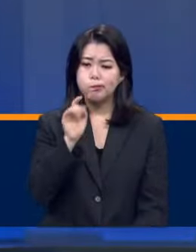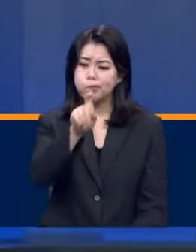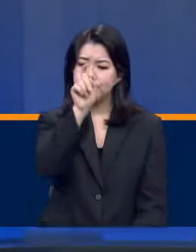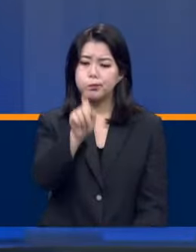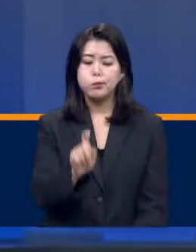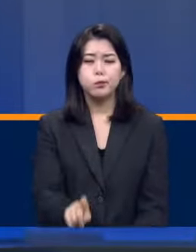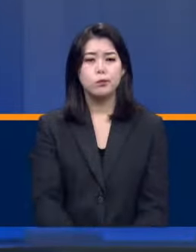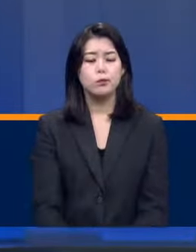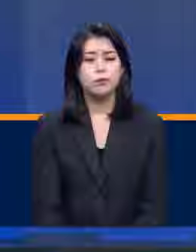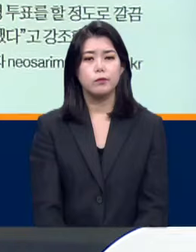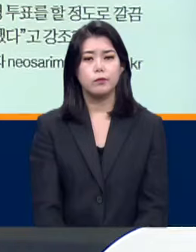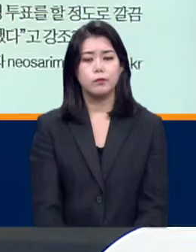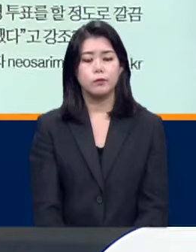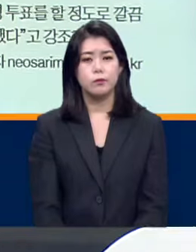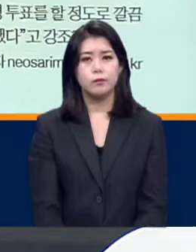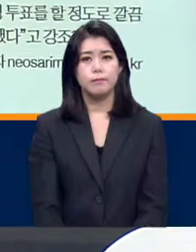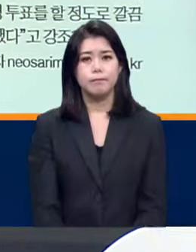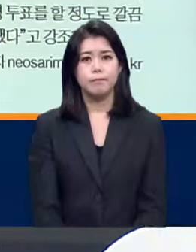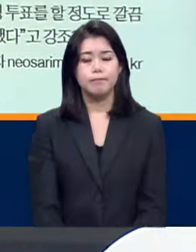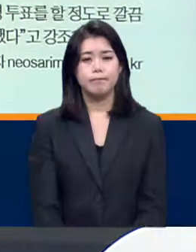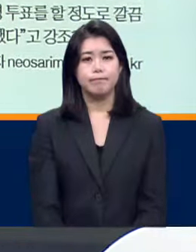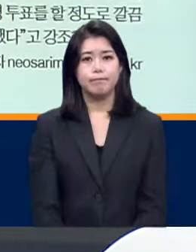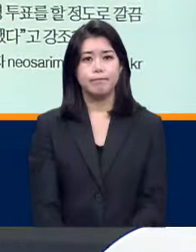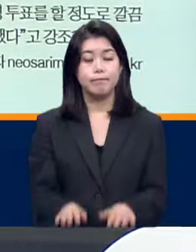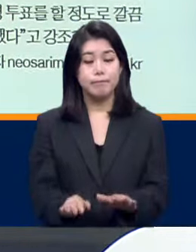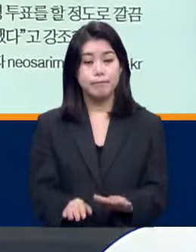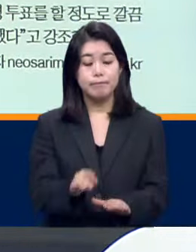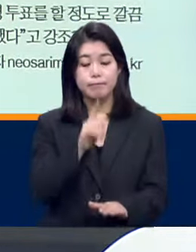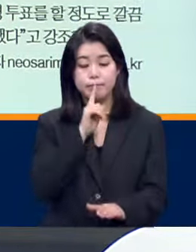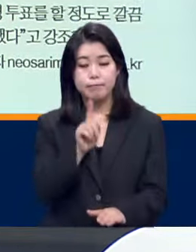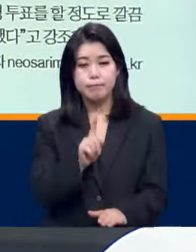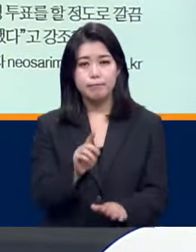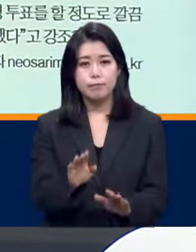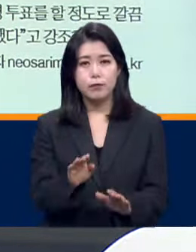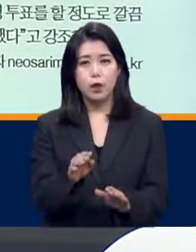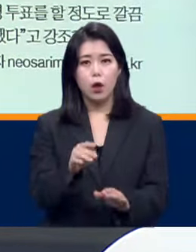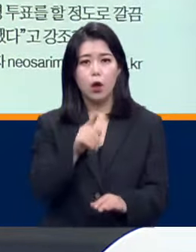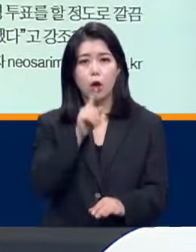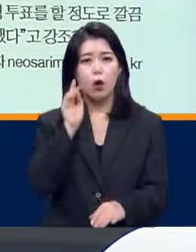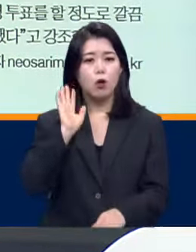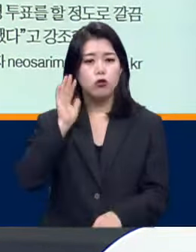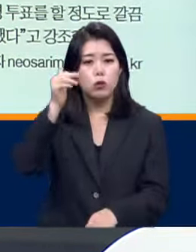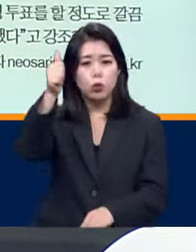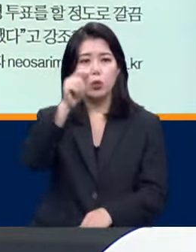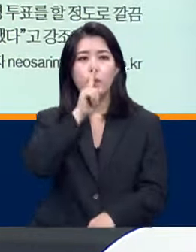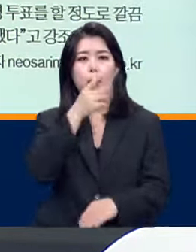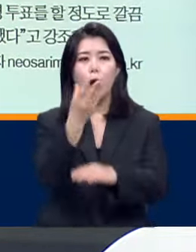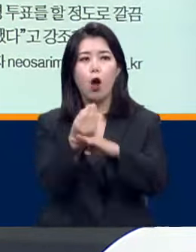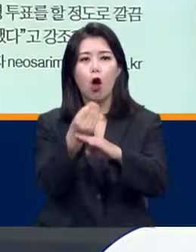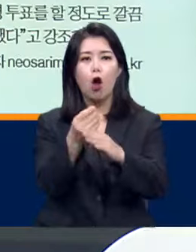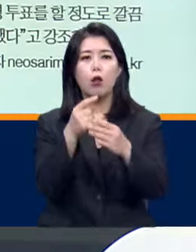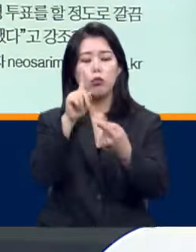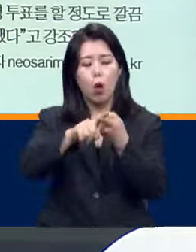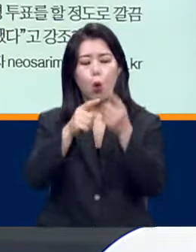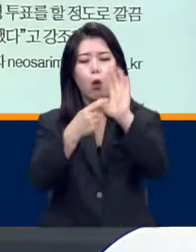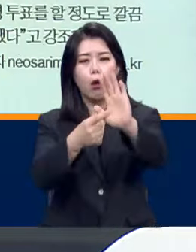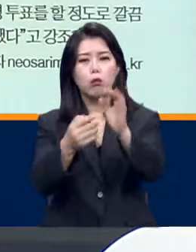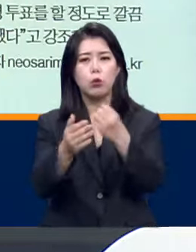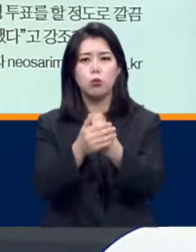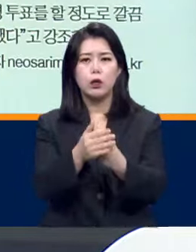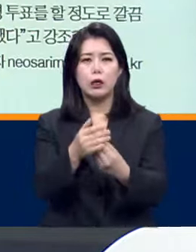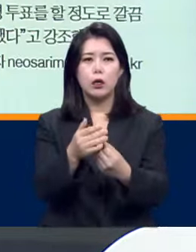있어야 될 것 같습니다네 지금 말씀은 일단 육성이 공개가 됐는데 이게 어떻게 작은 사안으로 아무렇지 않은 걸로 볼 수가